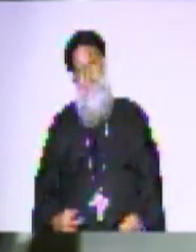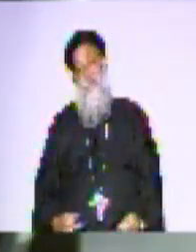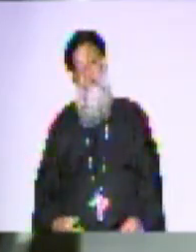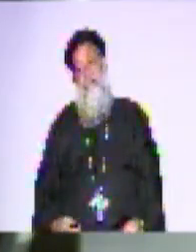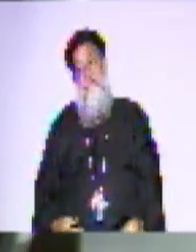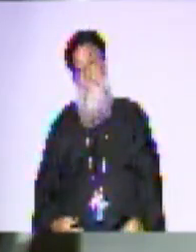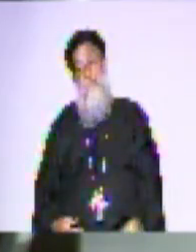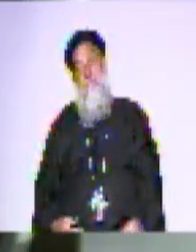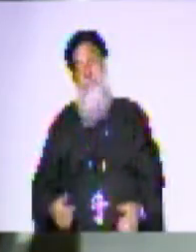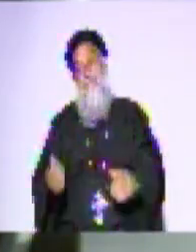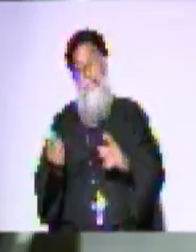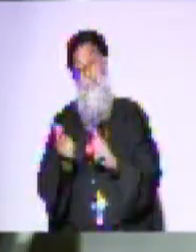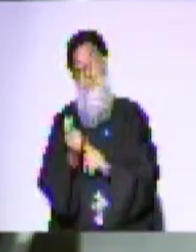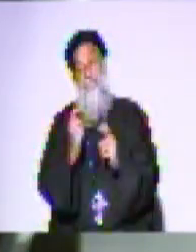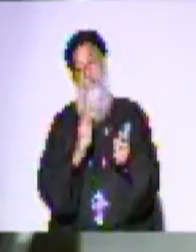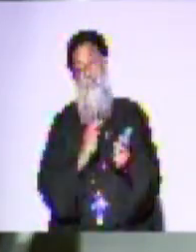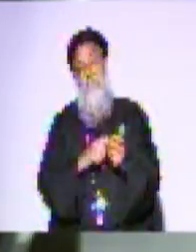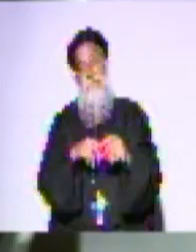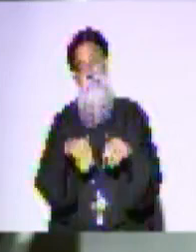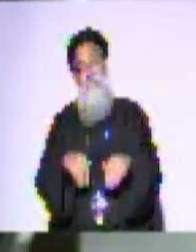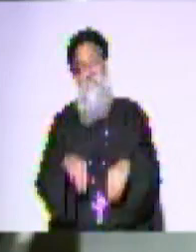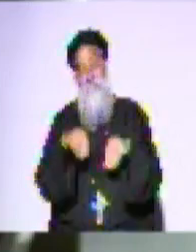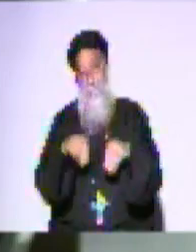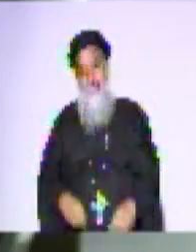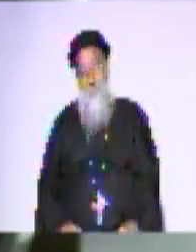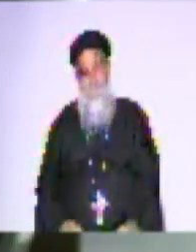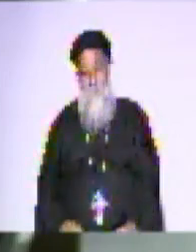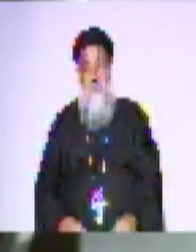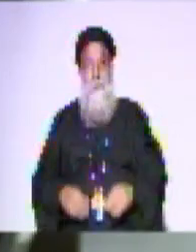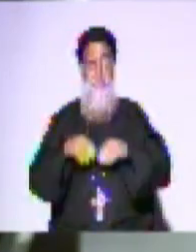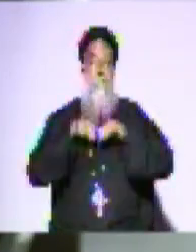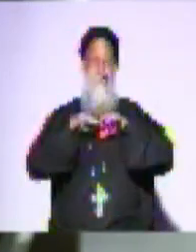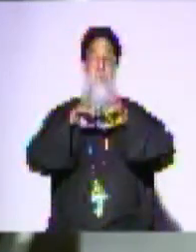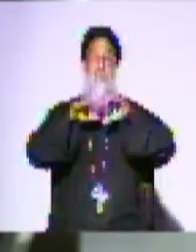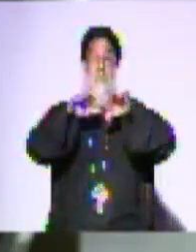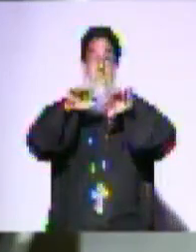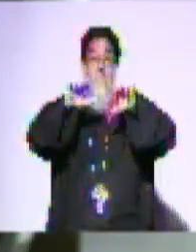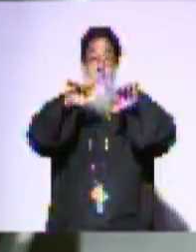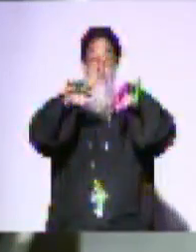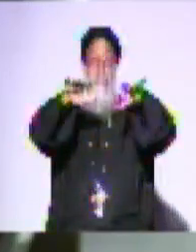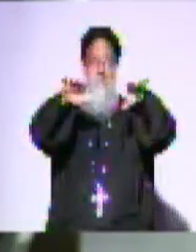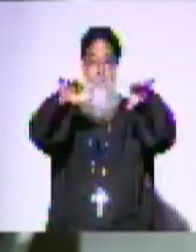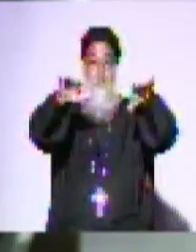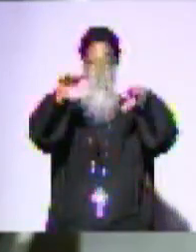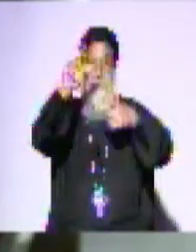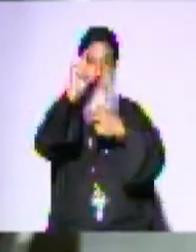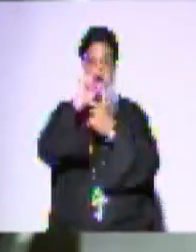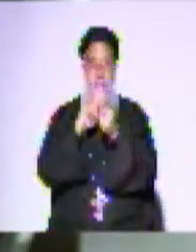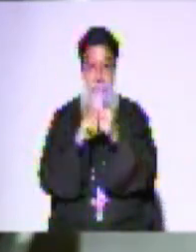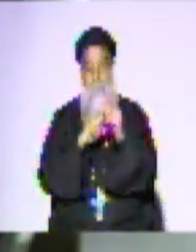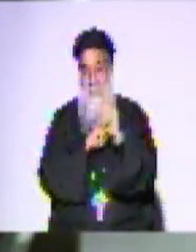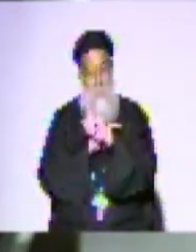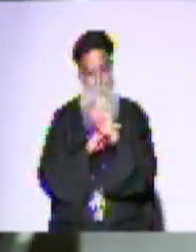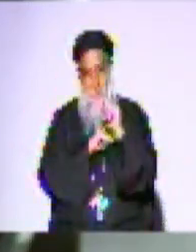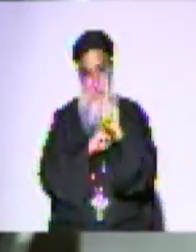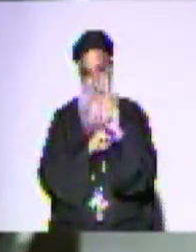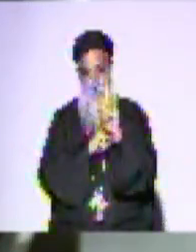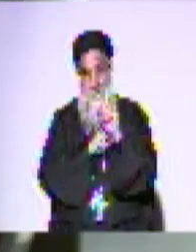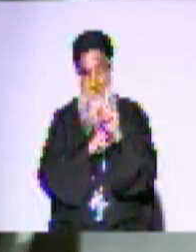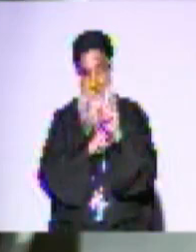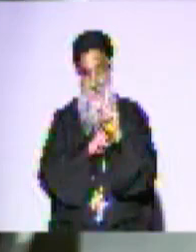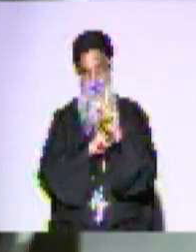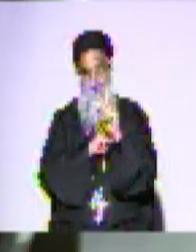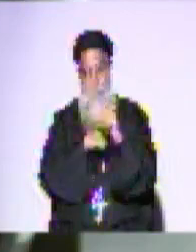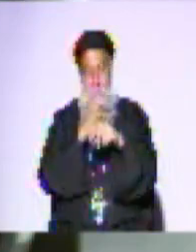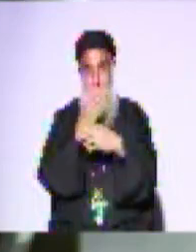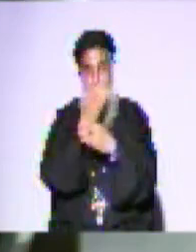والسيد المسيح لما تعمد ده كان إعلانه إعلان عنه يعني مش اتعمد عشان